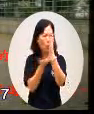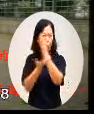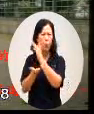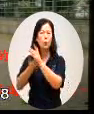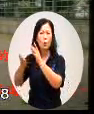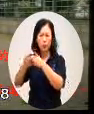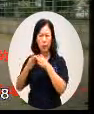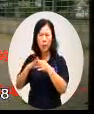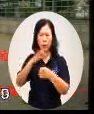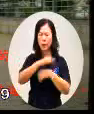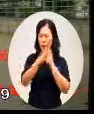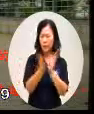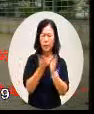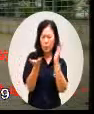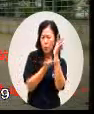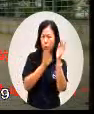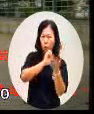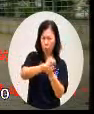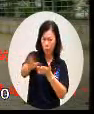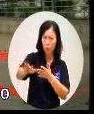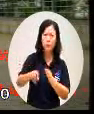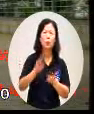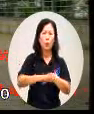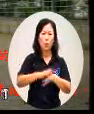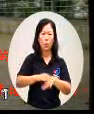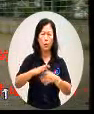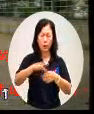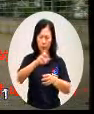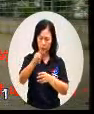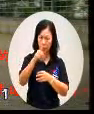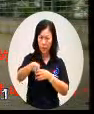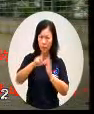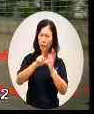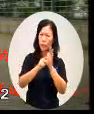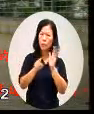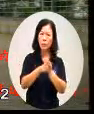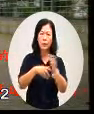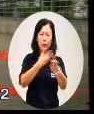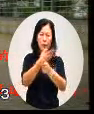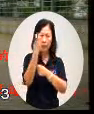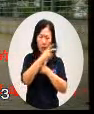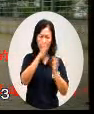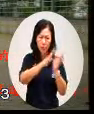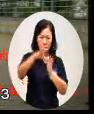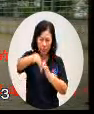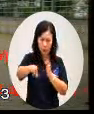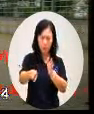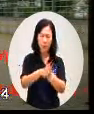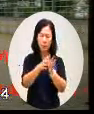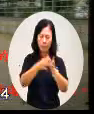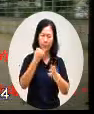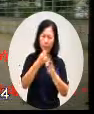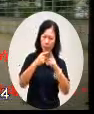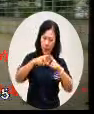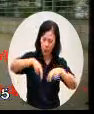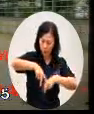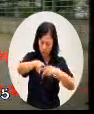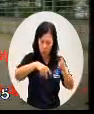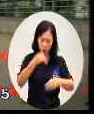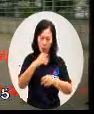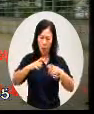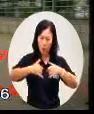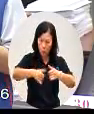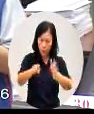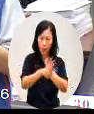除啊，真个开始砍除，应该修掉。啊，我讲这这机会，监理处的安给这这人行步道景观改善，哦，属